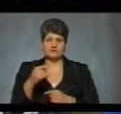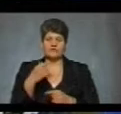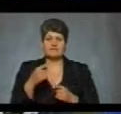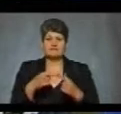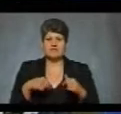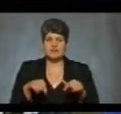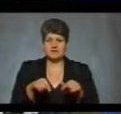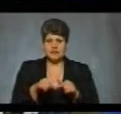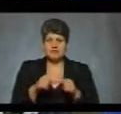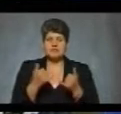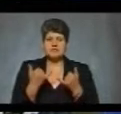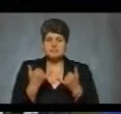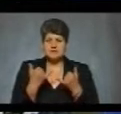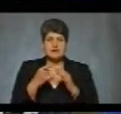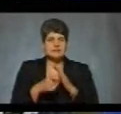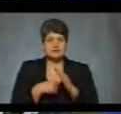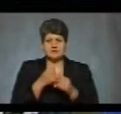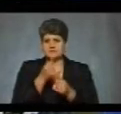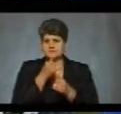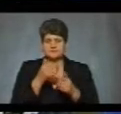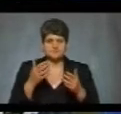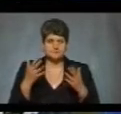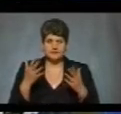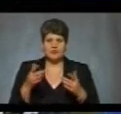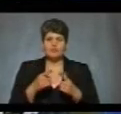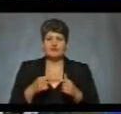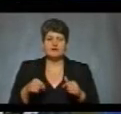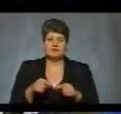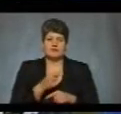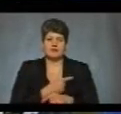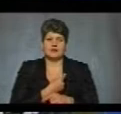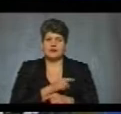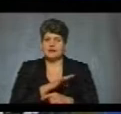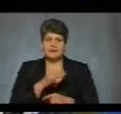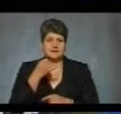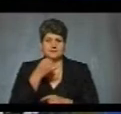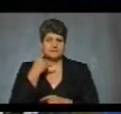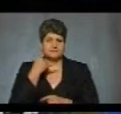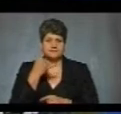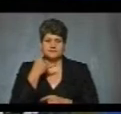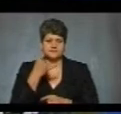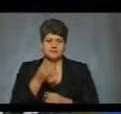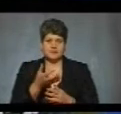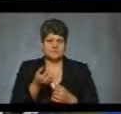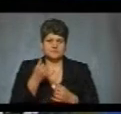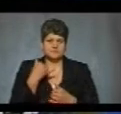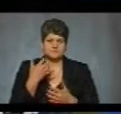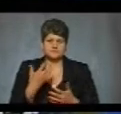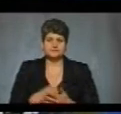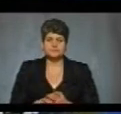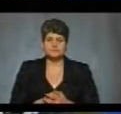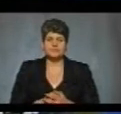університетської лікарні, наразі від лікарів дізнатися не вдалося. У відділенні лікарні не відповідали на телефонні дзвінки від наших